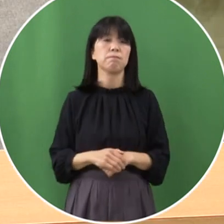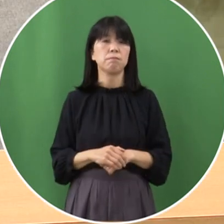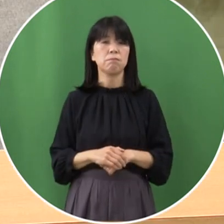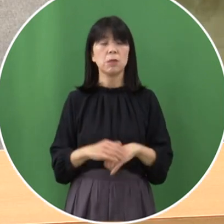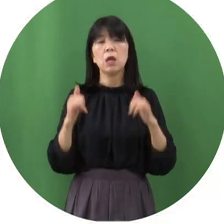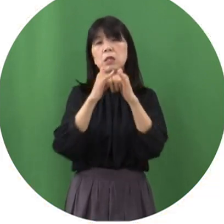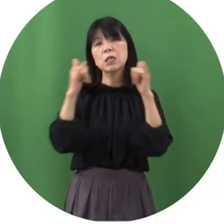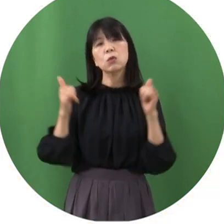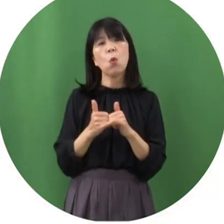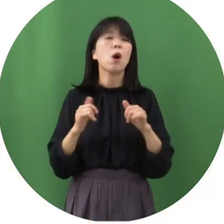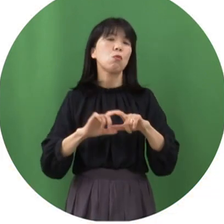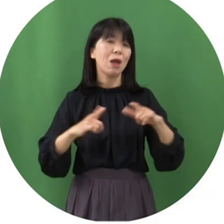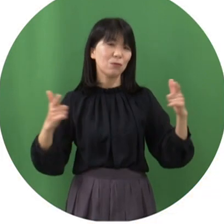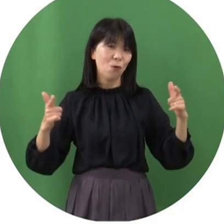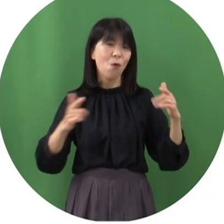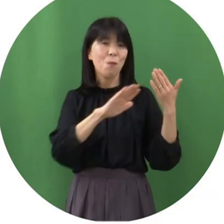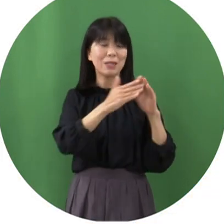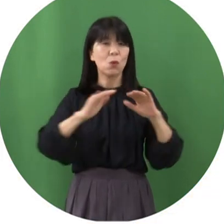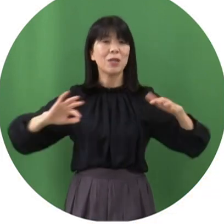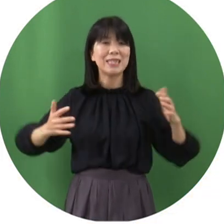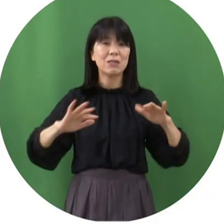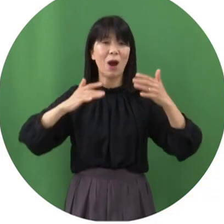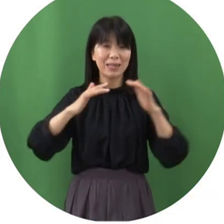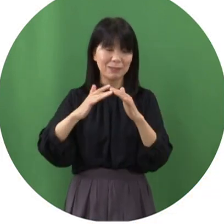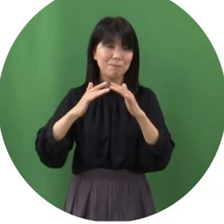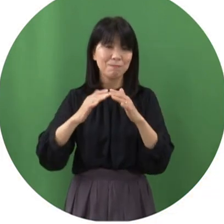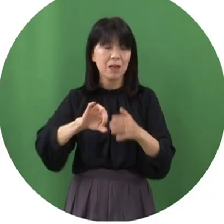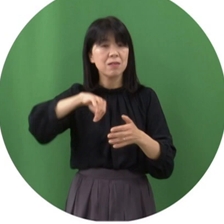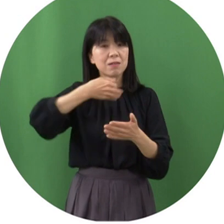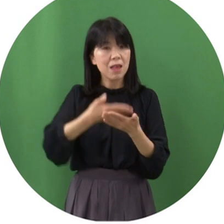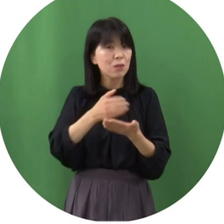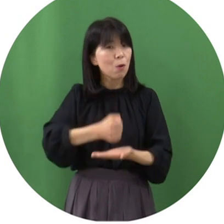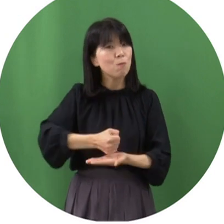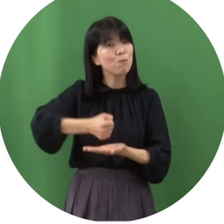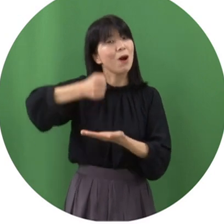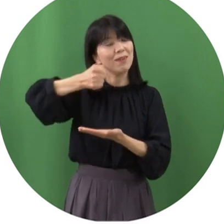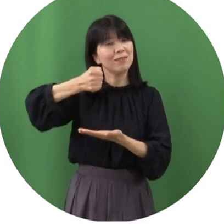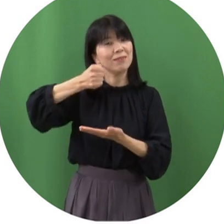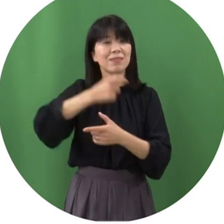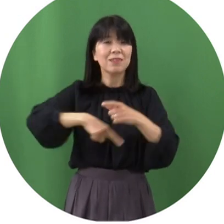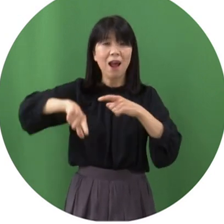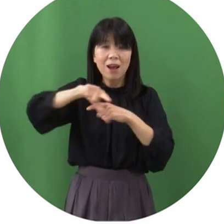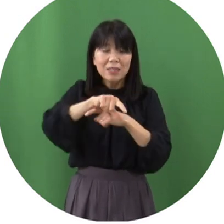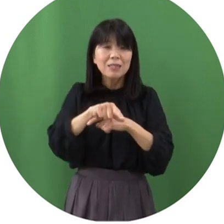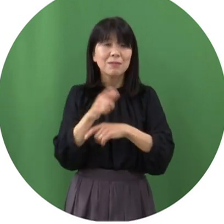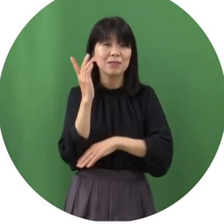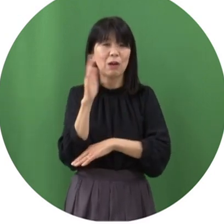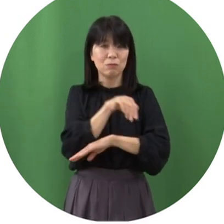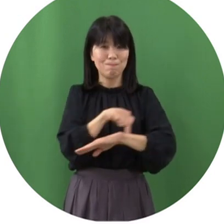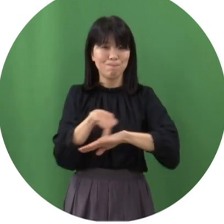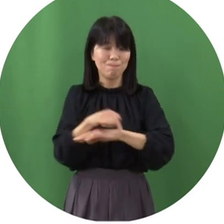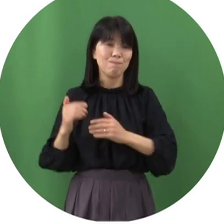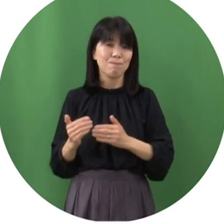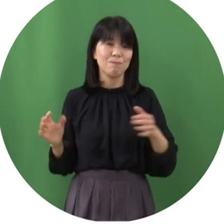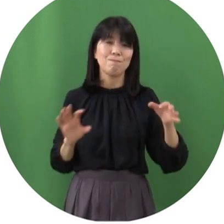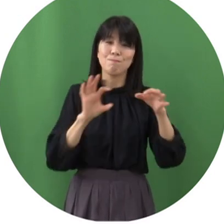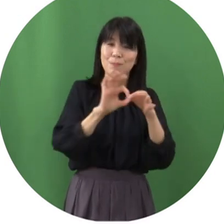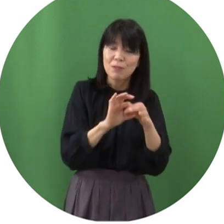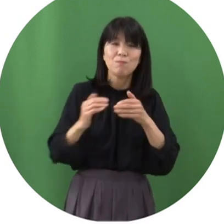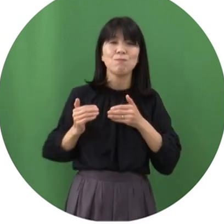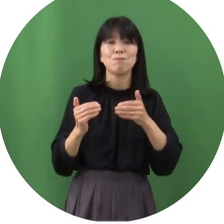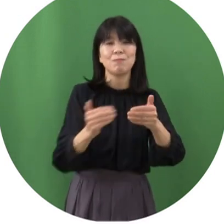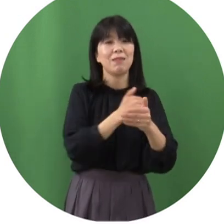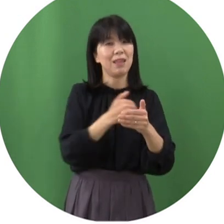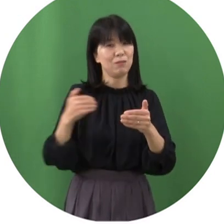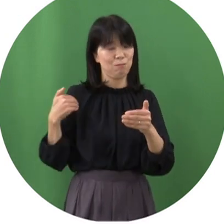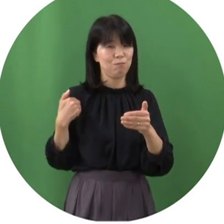口が増えると町のにぎわいや税収が増加し、さらなる施策展開へとつながることで、市民の皆さんの安心